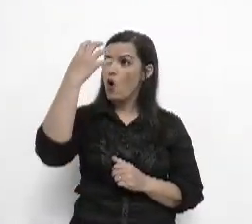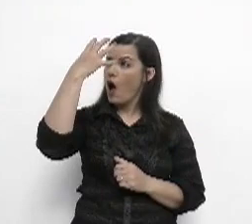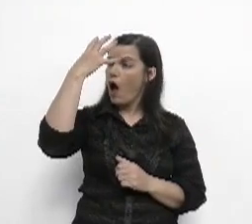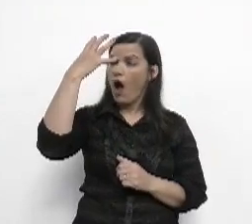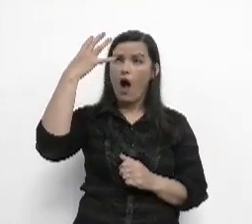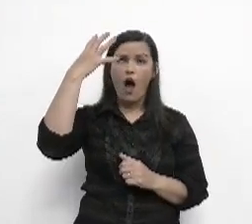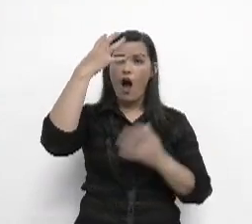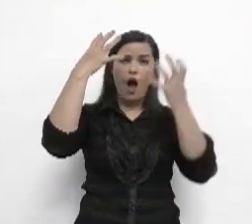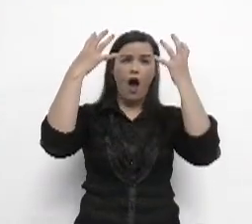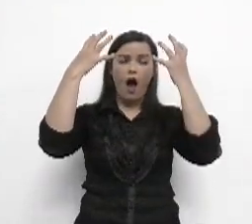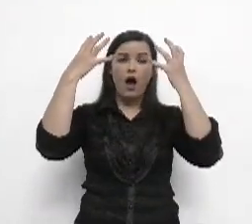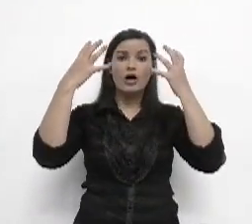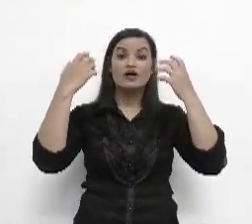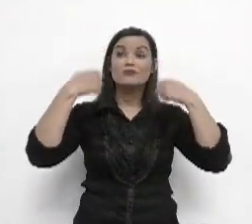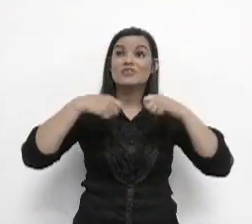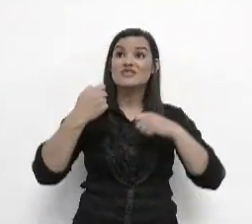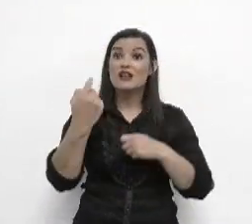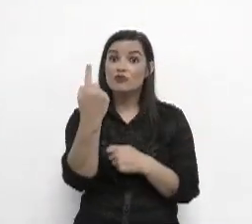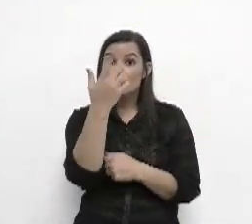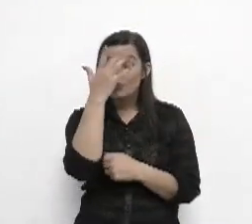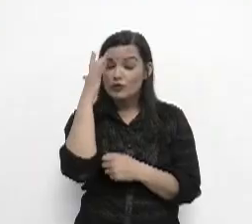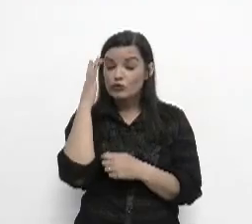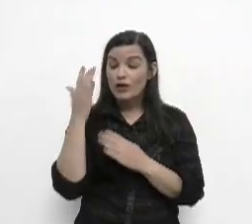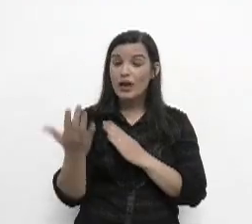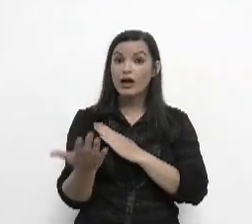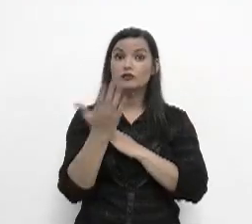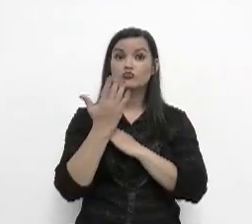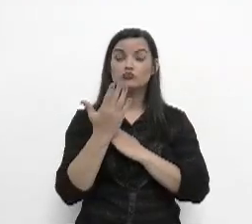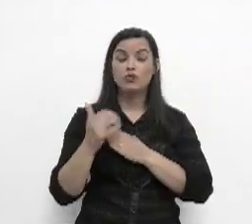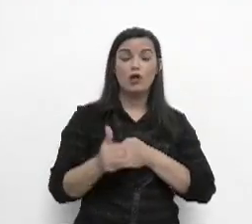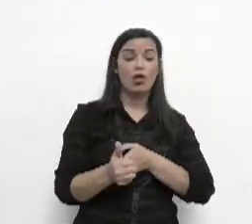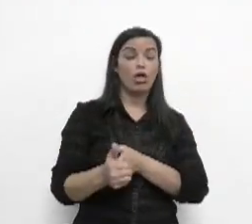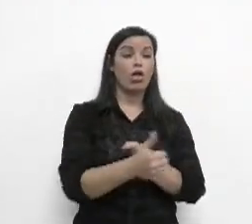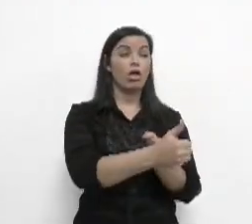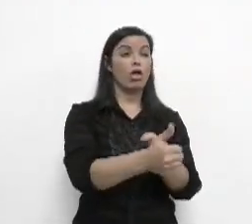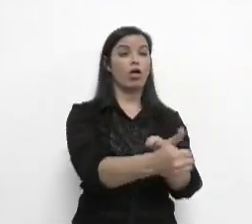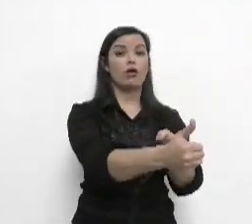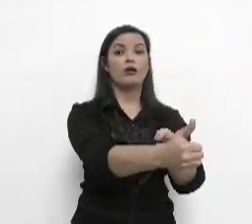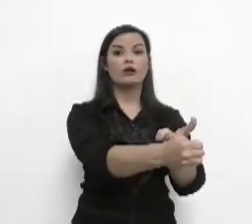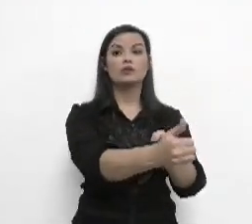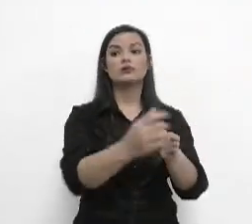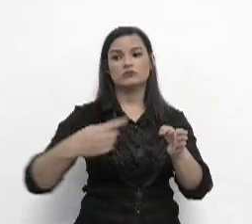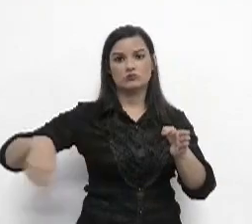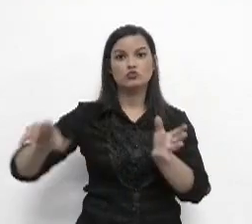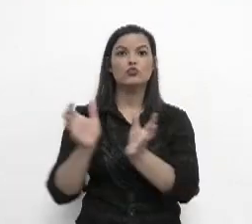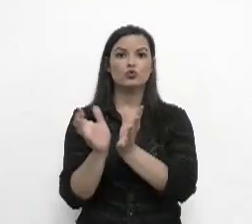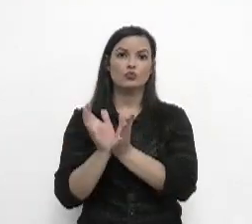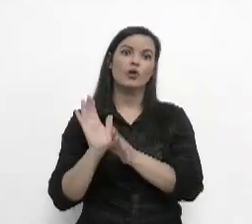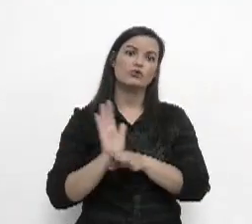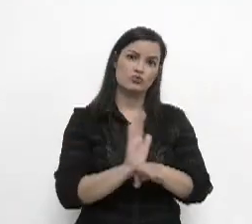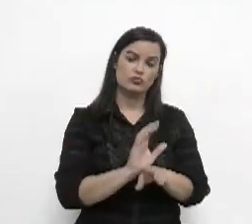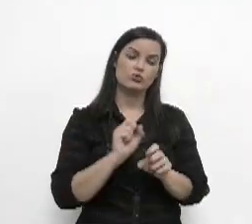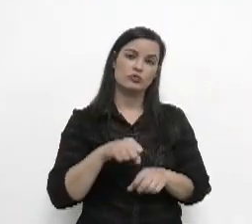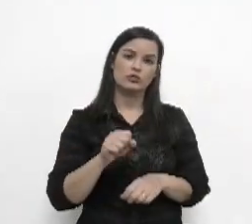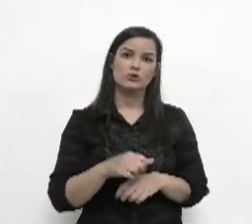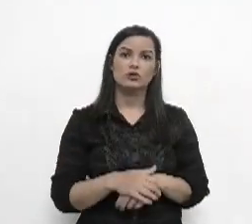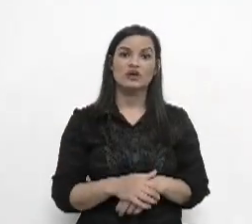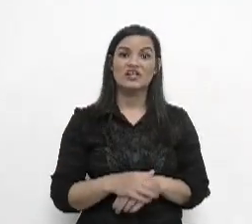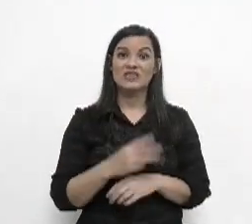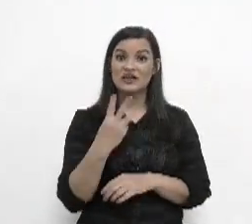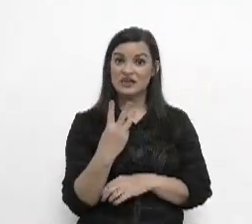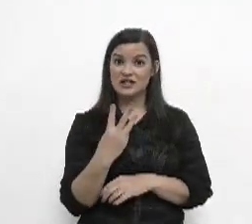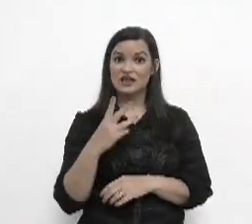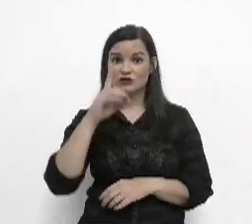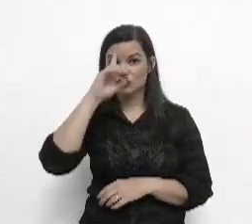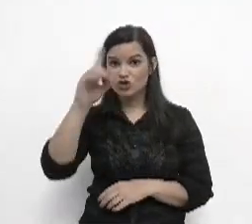Ele necessitava de uma pessoa que pudesse guiá-lo, e ele foi guiado por essas pessoas. 그러니까 사흘 동안 사울은 먹고 마시지를 E 못했습니다. assim por 3 dias não conseguia